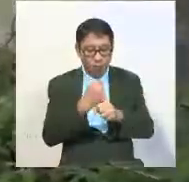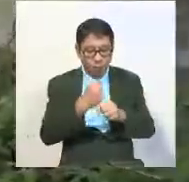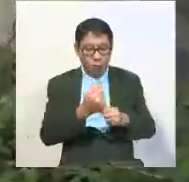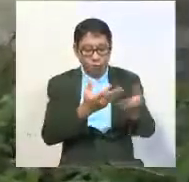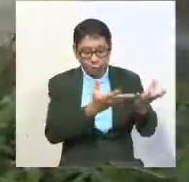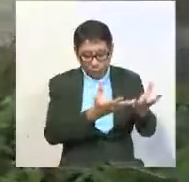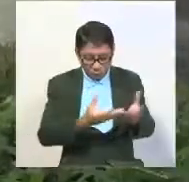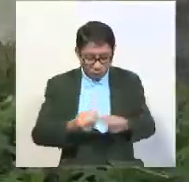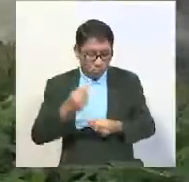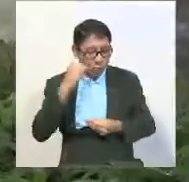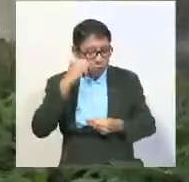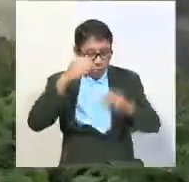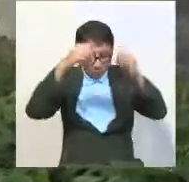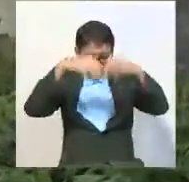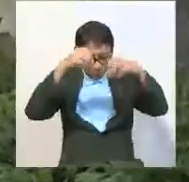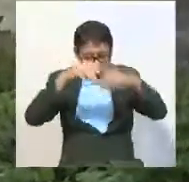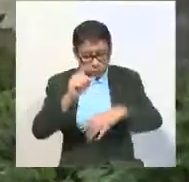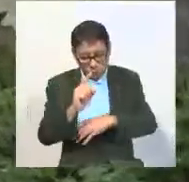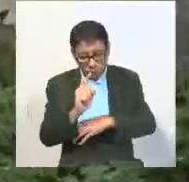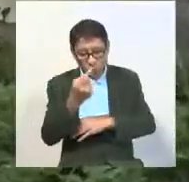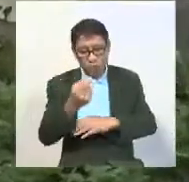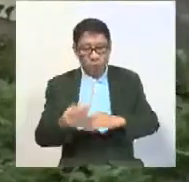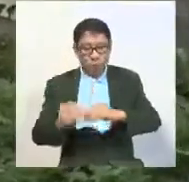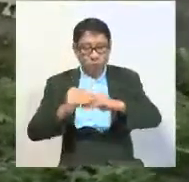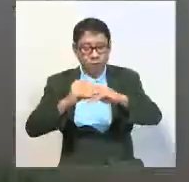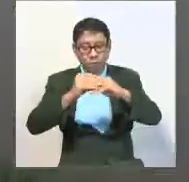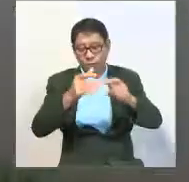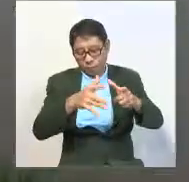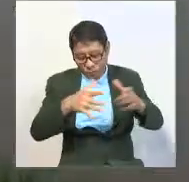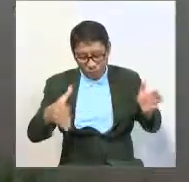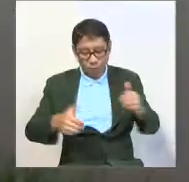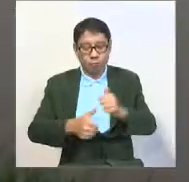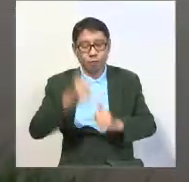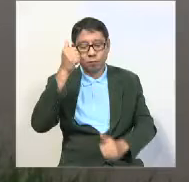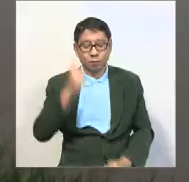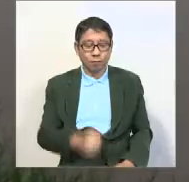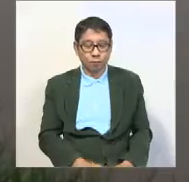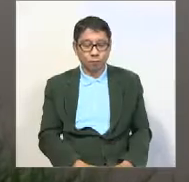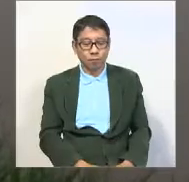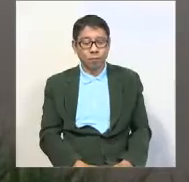ารถรองรับน้ำฝนที่จะตกลงมาใหม่หรือว่าตกลงมาเพิ่มให้ได้มากที่สุดค่ะ